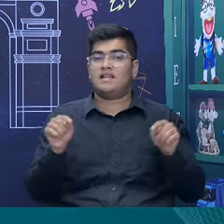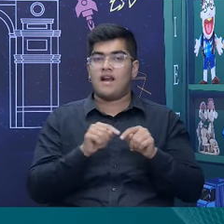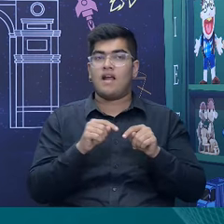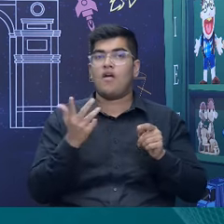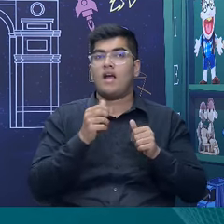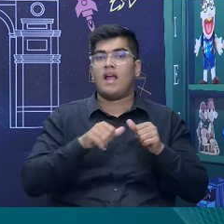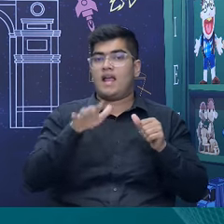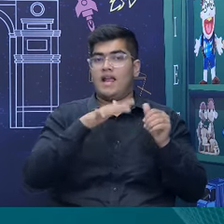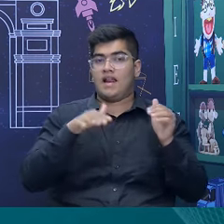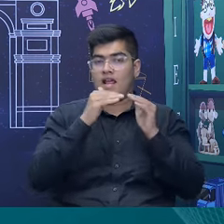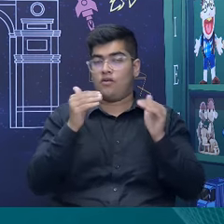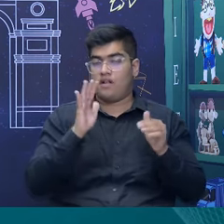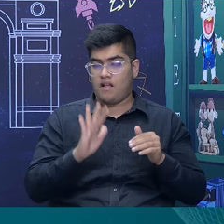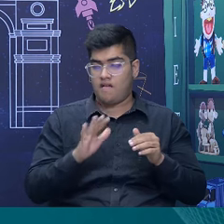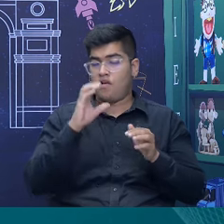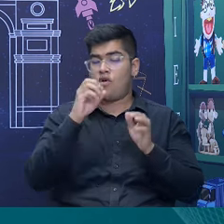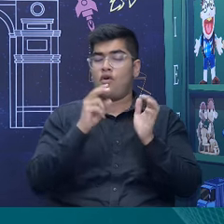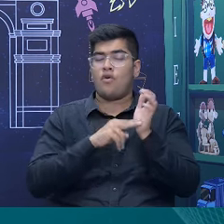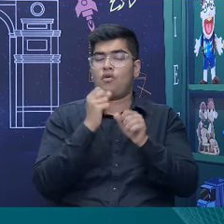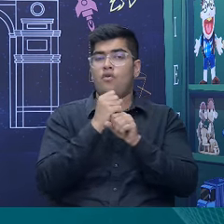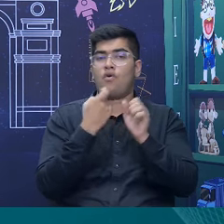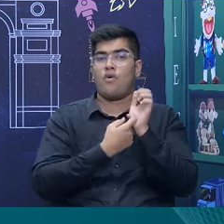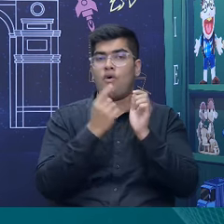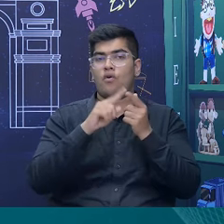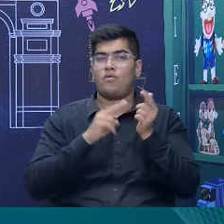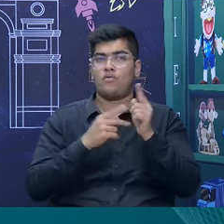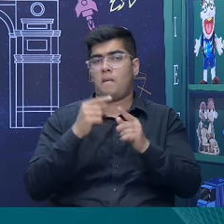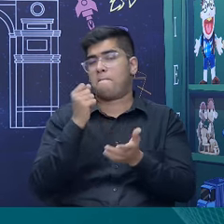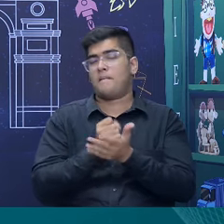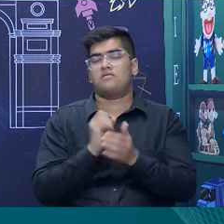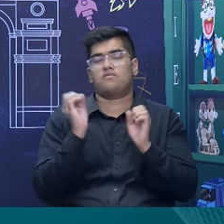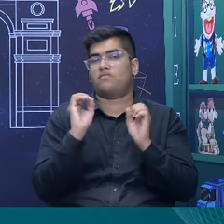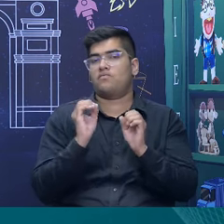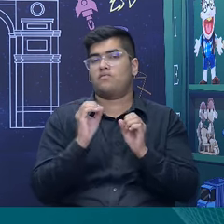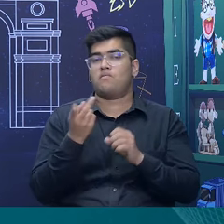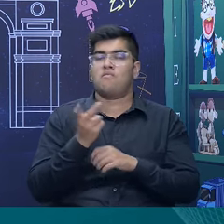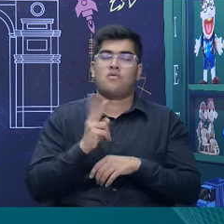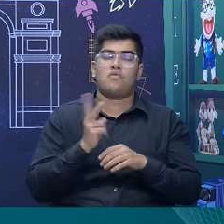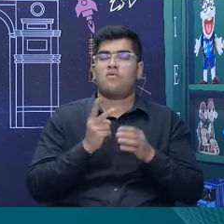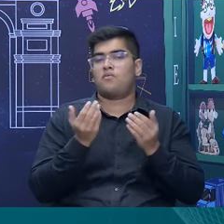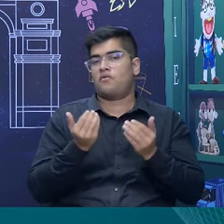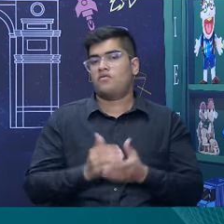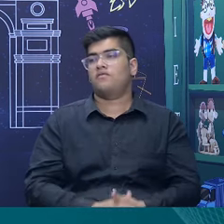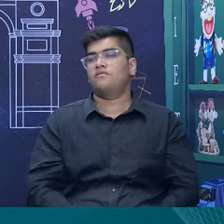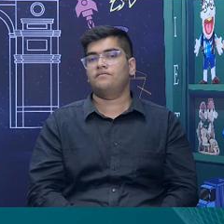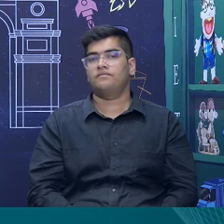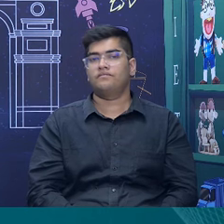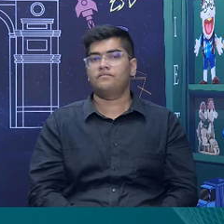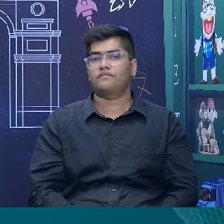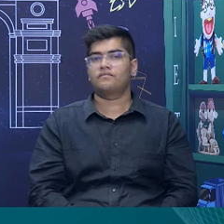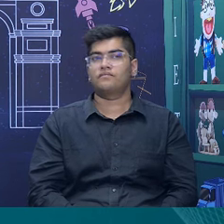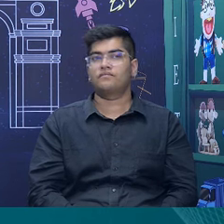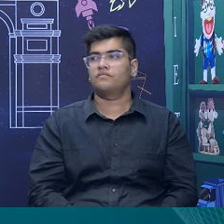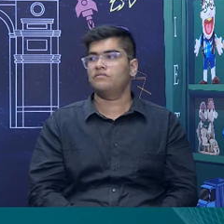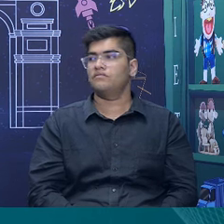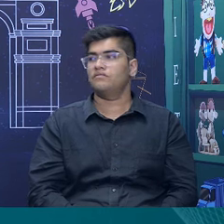इक्वल इन एरिया नीड नॉट टू बी क्रु हो भी सकता है व पर जरूरी नहीं है कि वह कांगटो आज